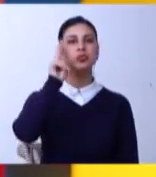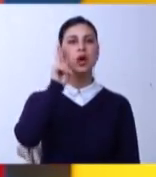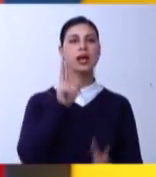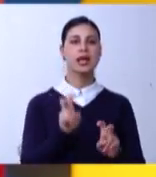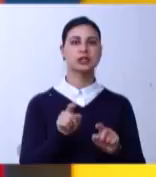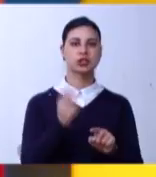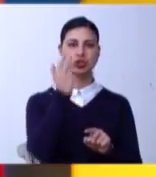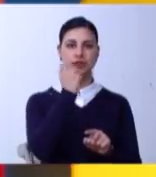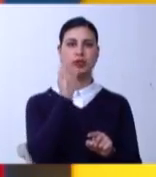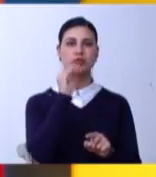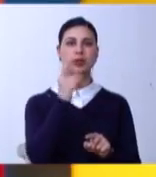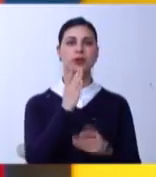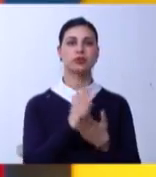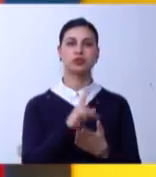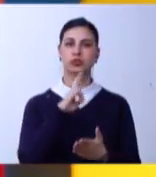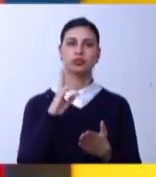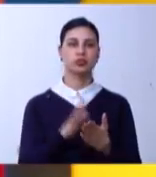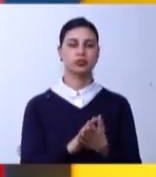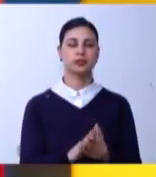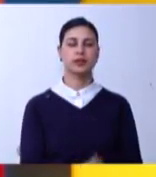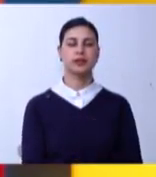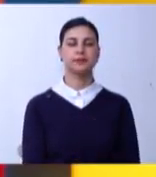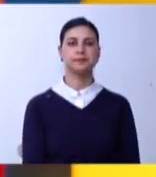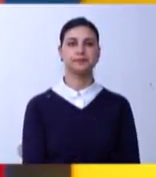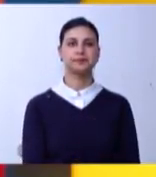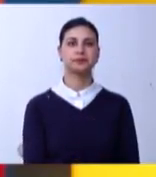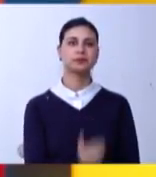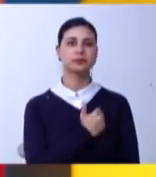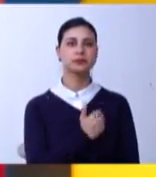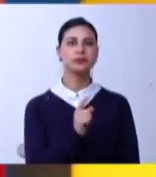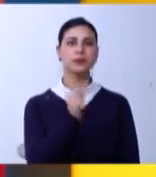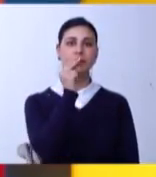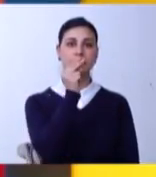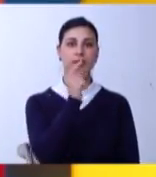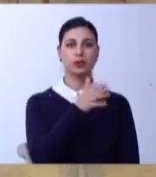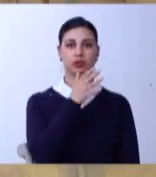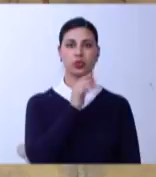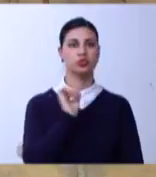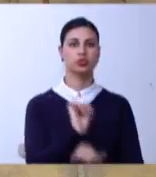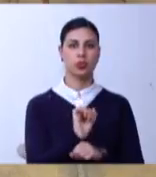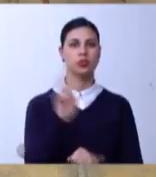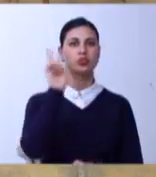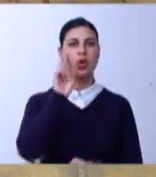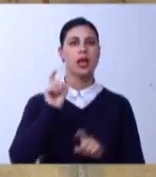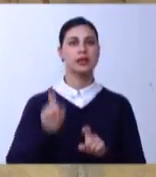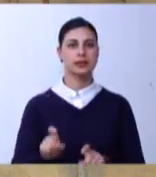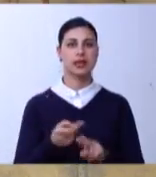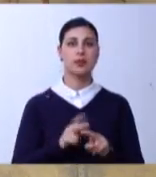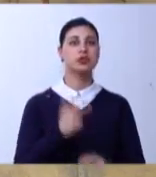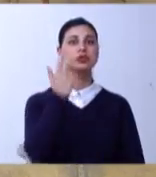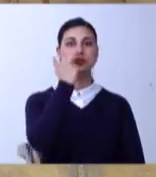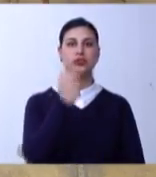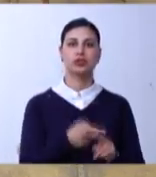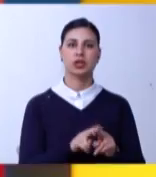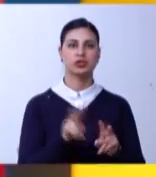ჩვევაზე, როდესაც ბავშვს აქვს მუდმივად იმისი საჭიროება, რომ კვება შეწყვიტოს და წავიდეს ტუალეტში და ამას მიეჩვია,